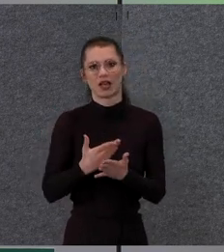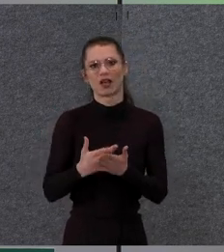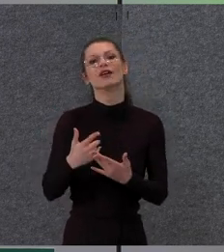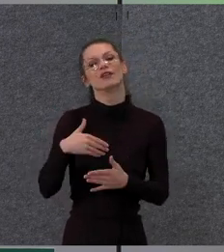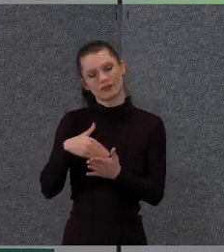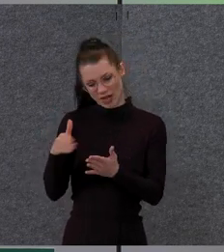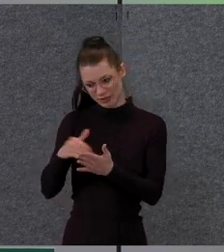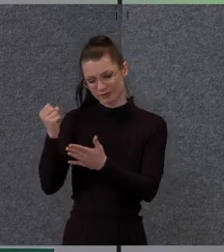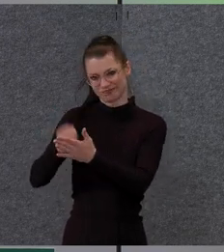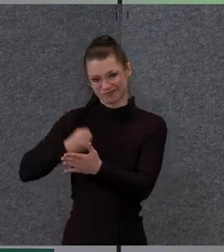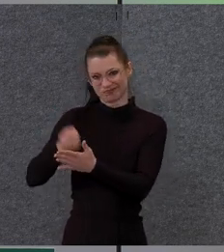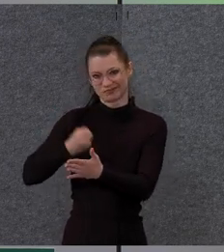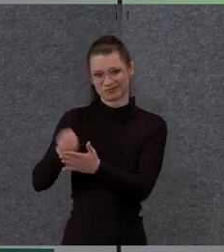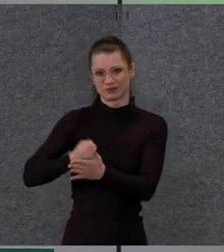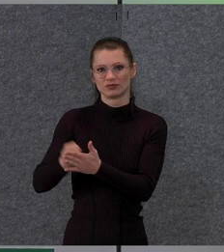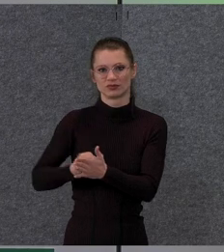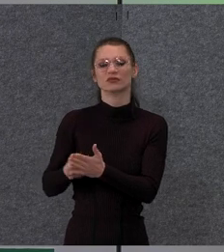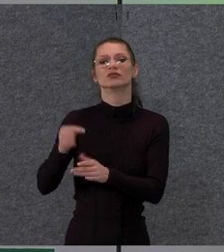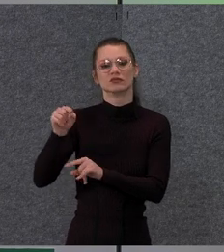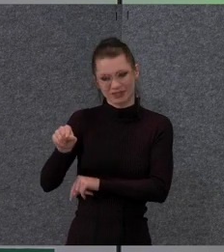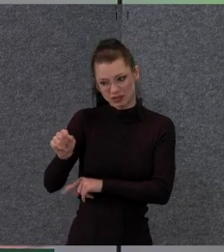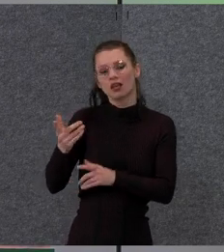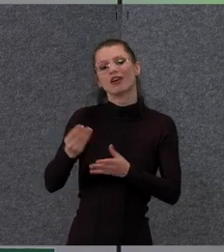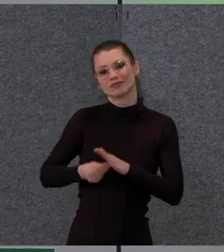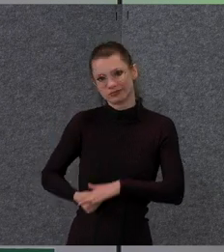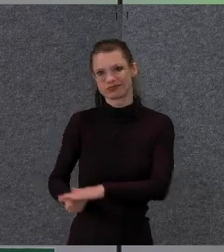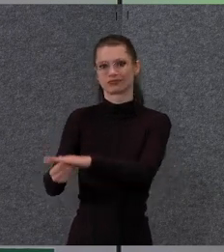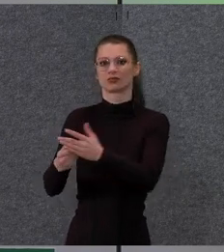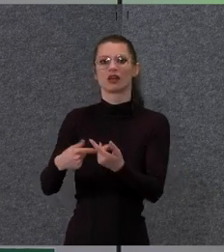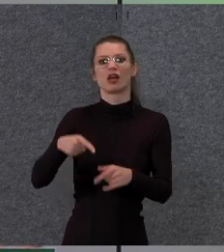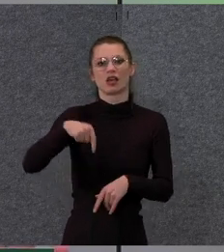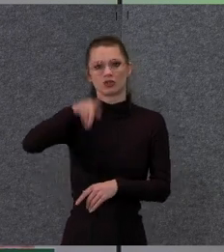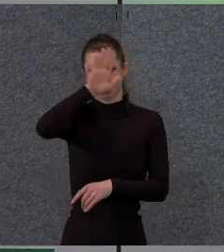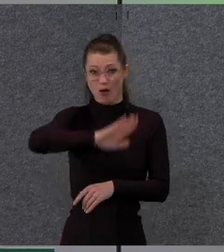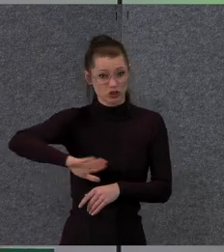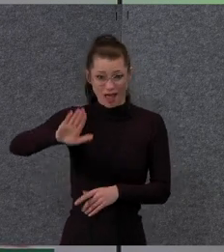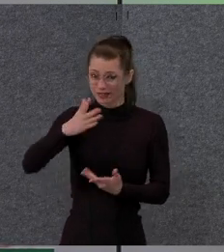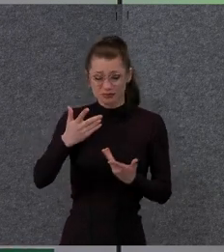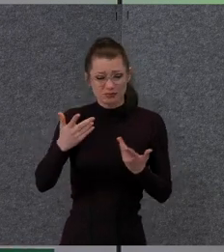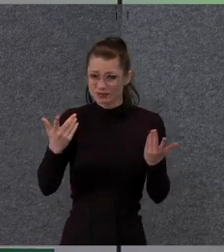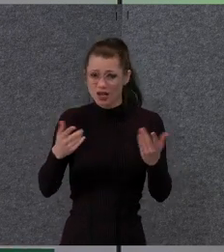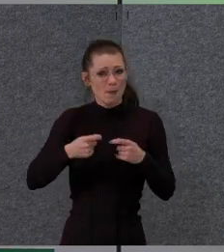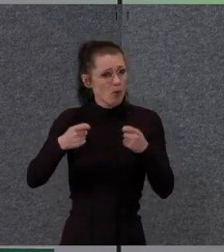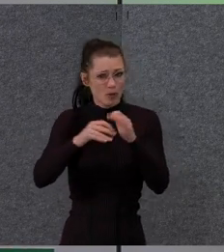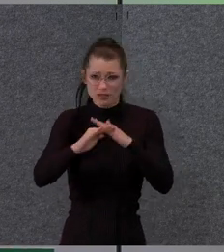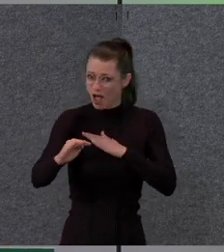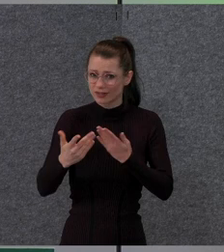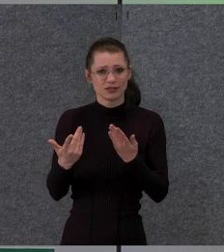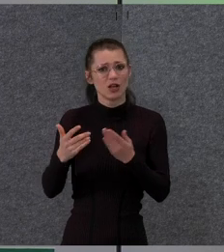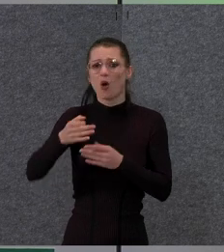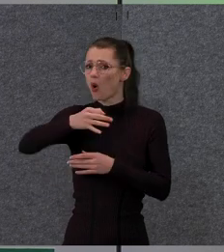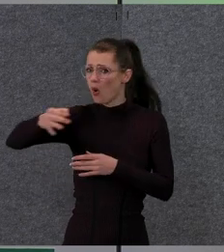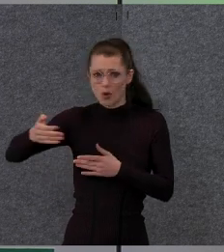weiter streiten, dass wir hier einen Akzent setzen. Es darf in dieser Republik nirgendwo, in keinem Bundesland, in keinem